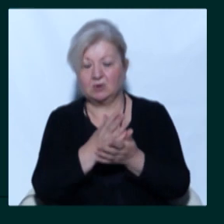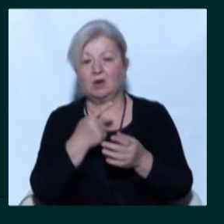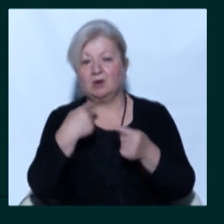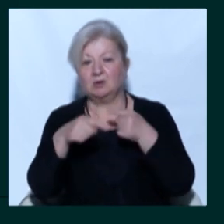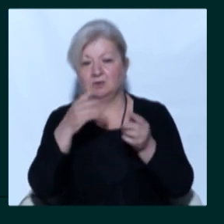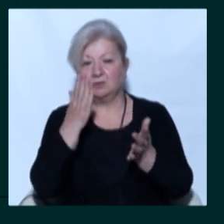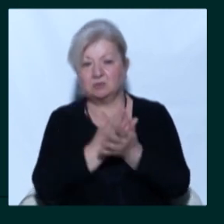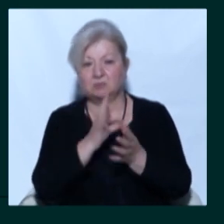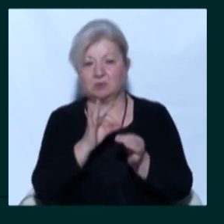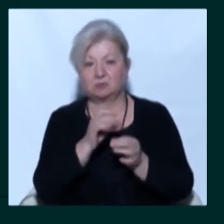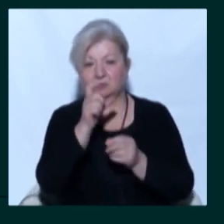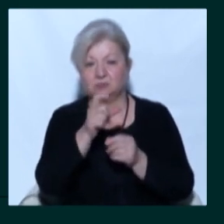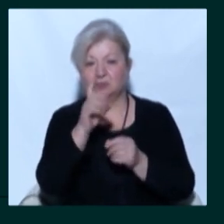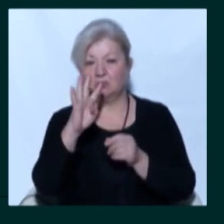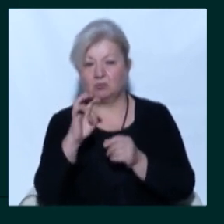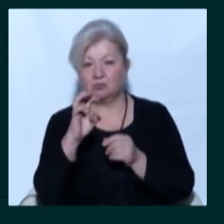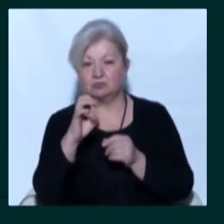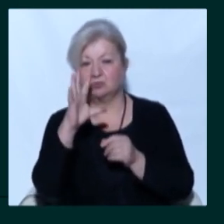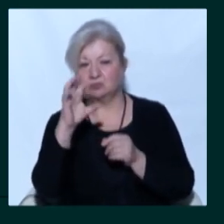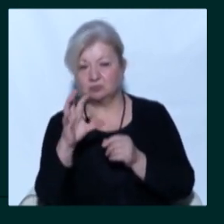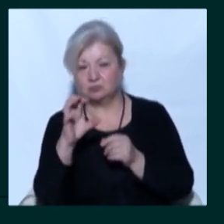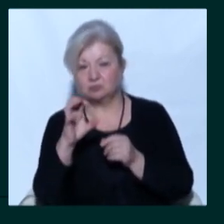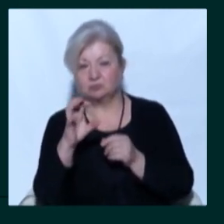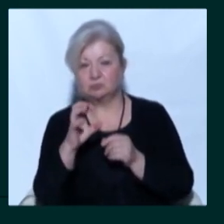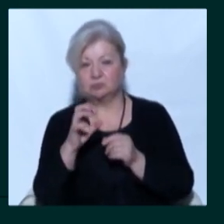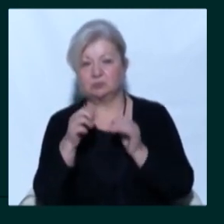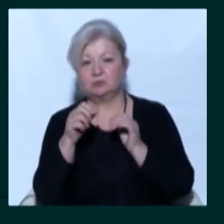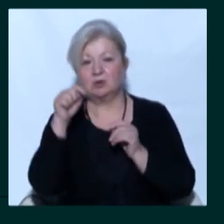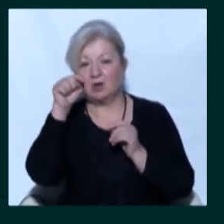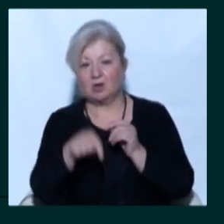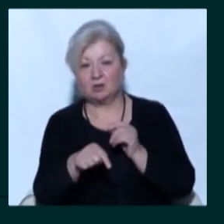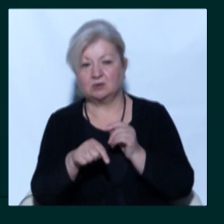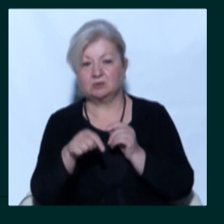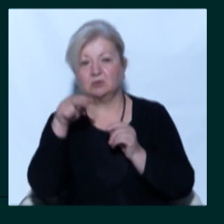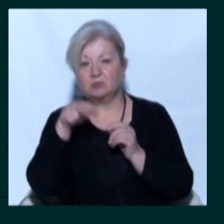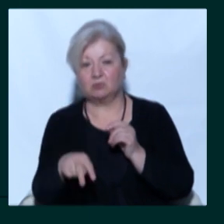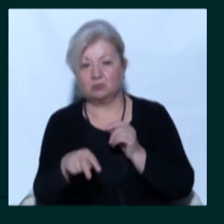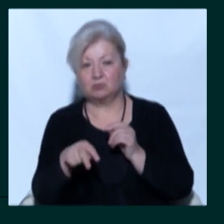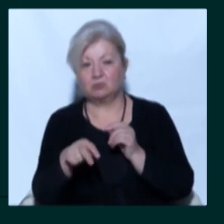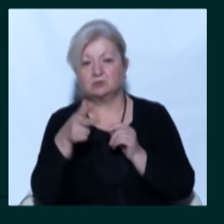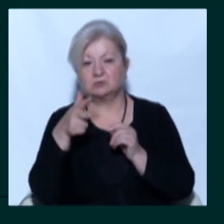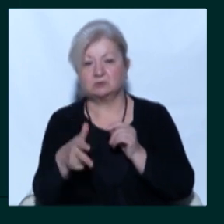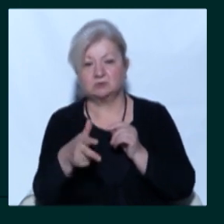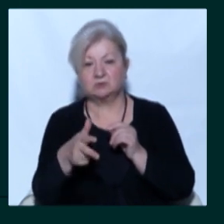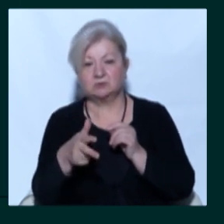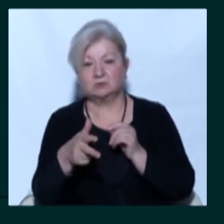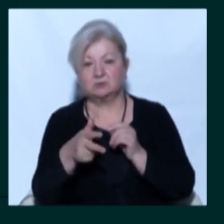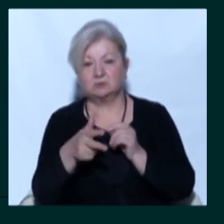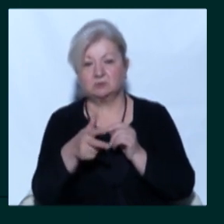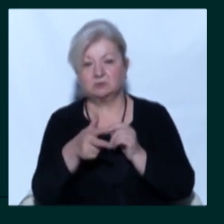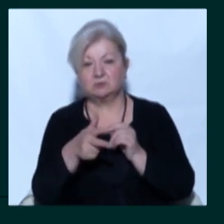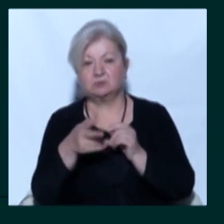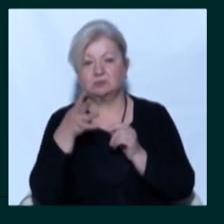400, 500, 1000, 2000, 3000, 4000,